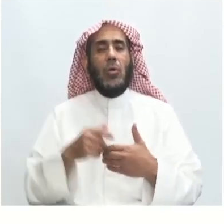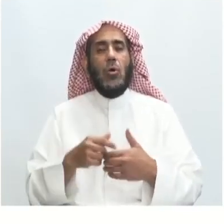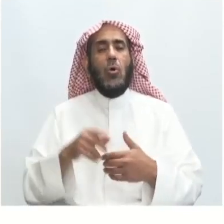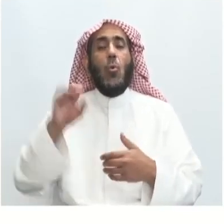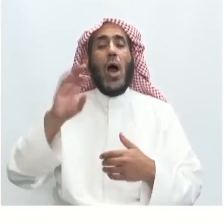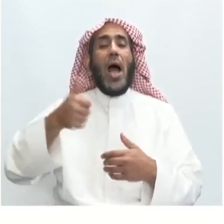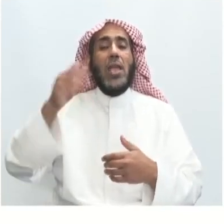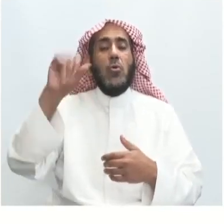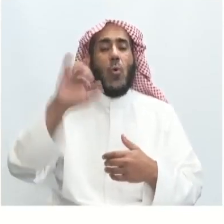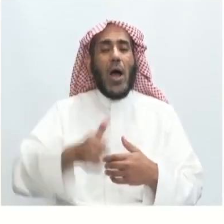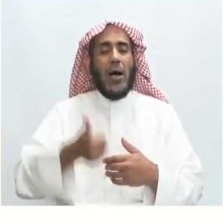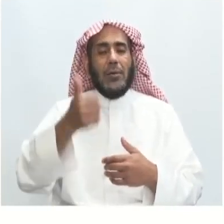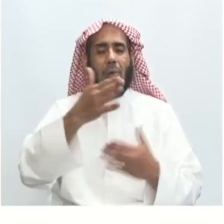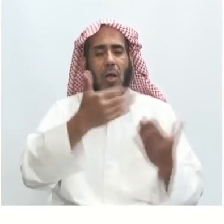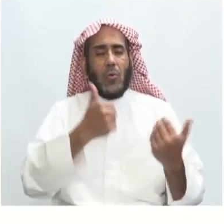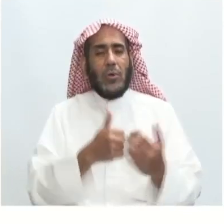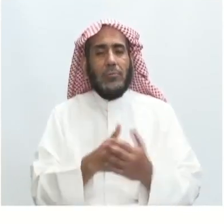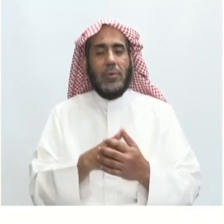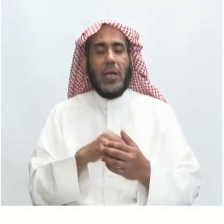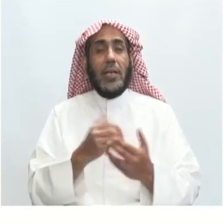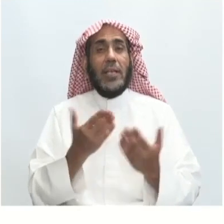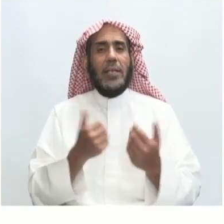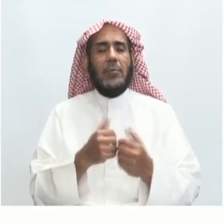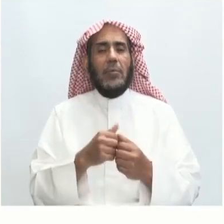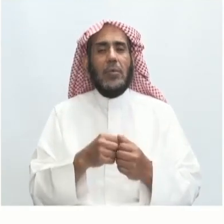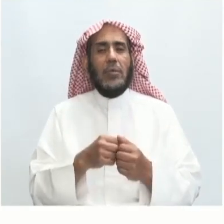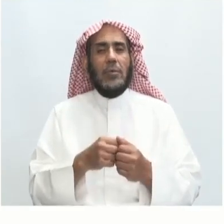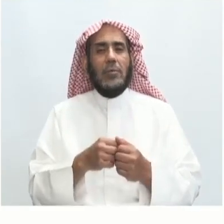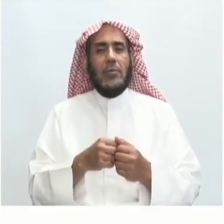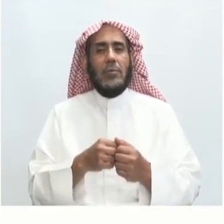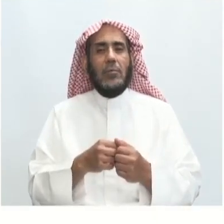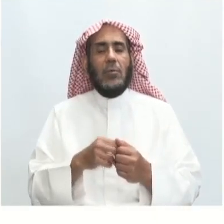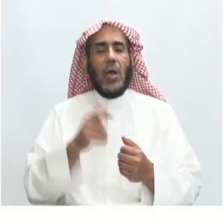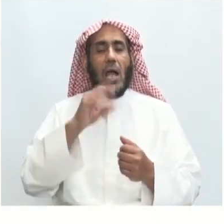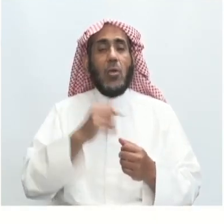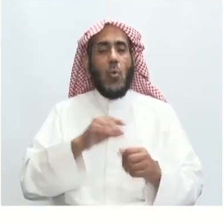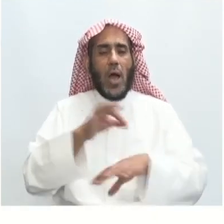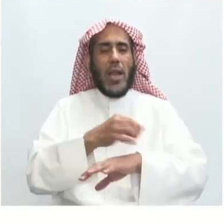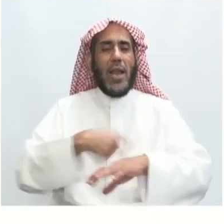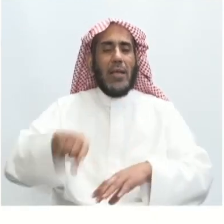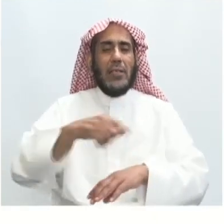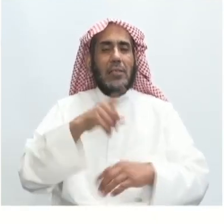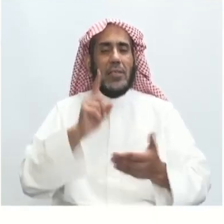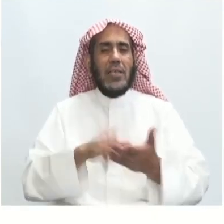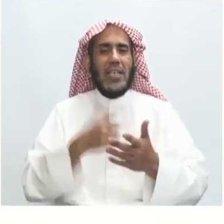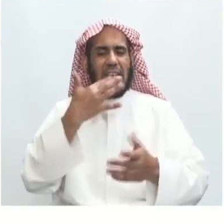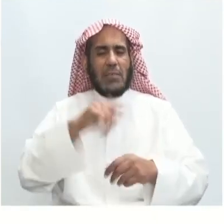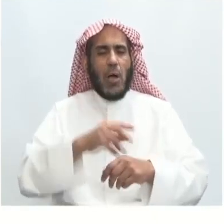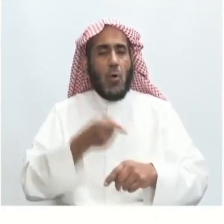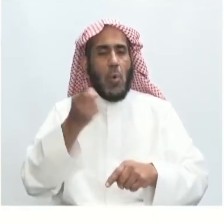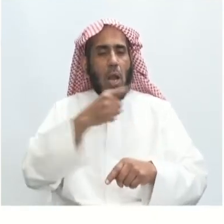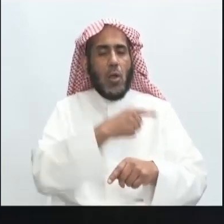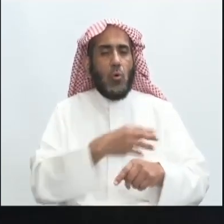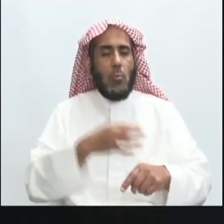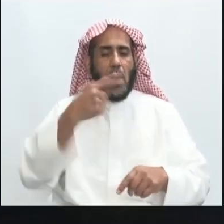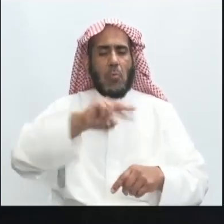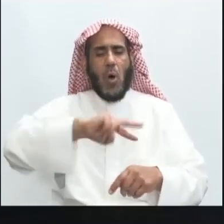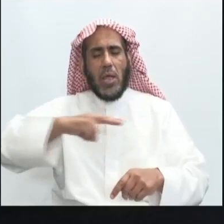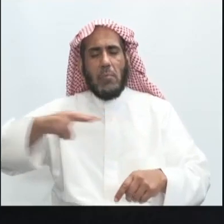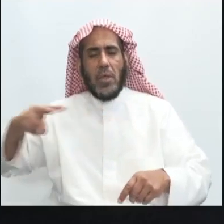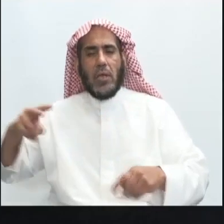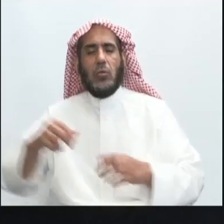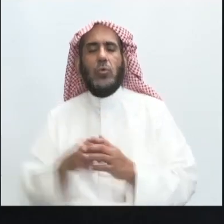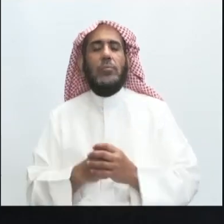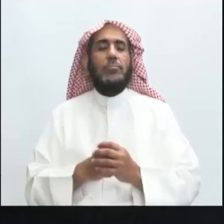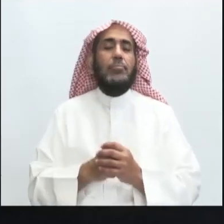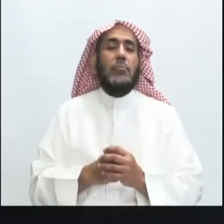وايها وهنا النداء تقول مثلا ايها الناس ان دمائكم عليكم حرامي واي مثال تريد واي مثال